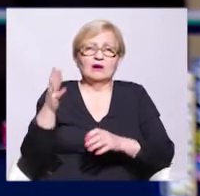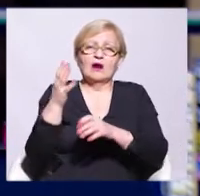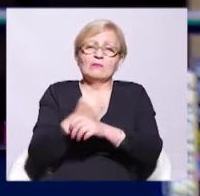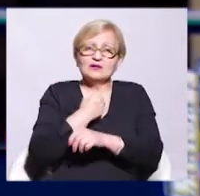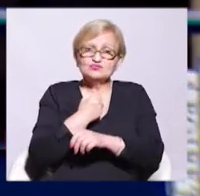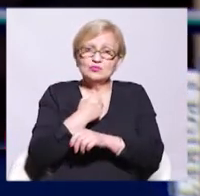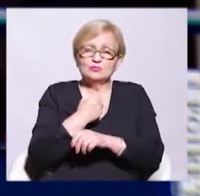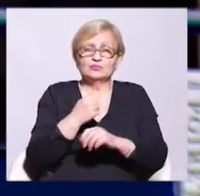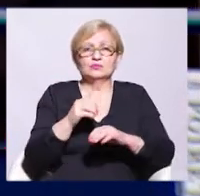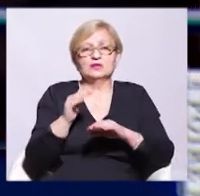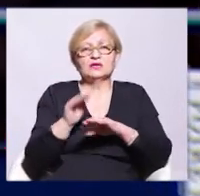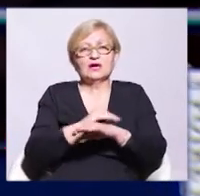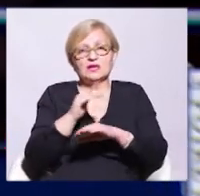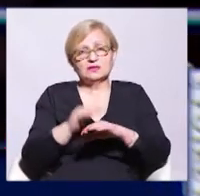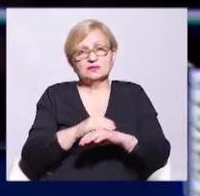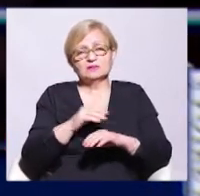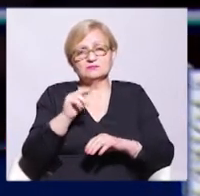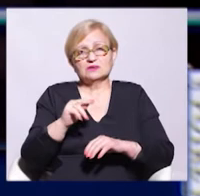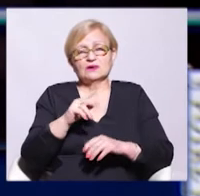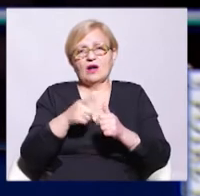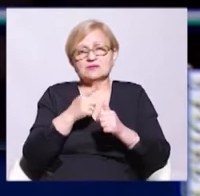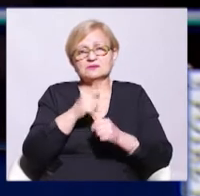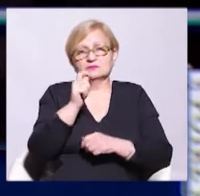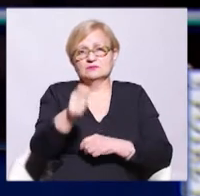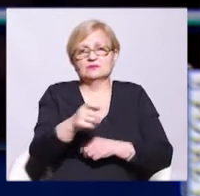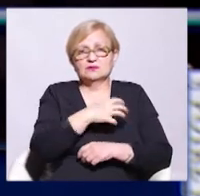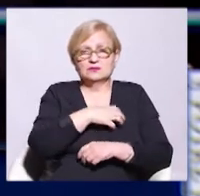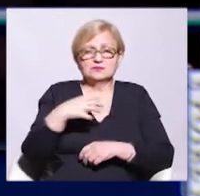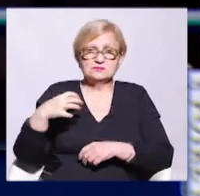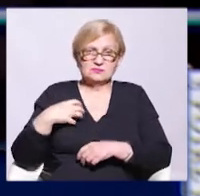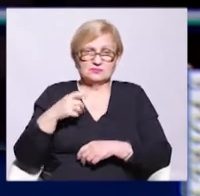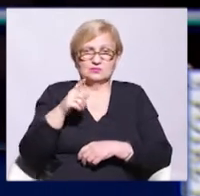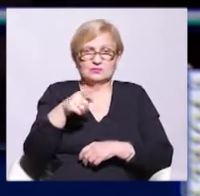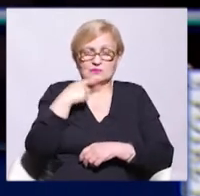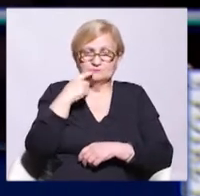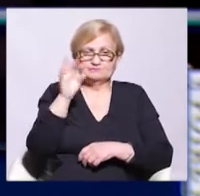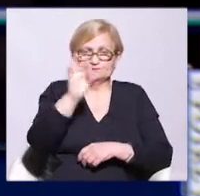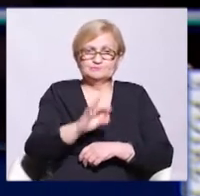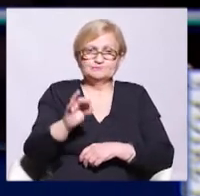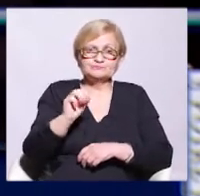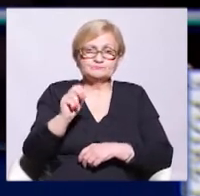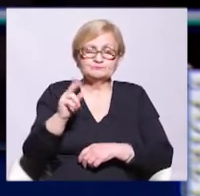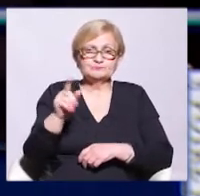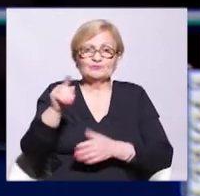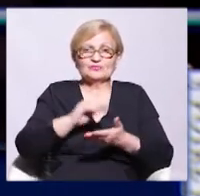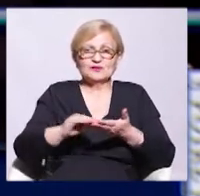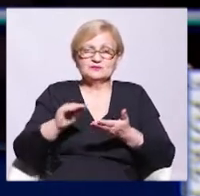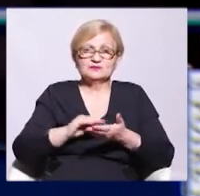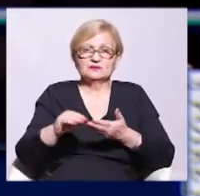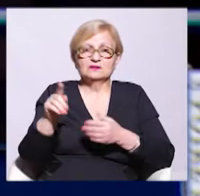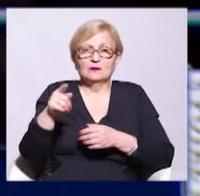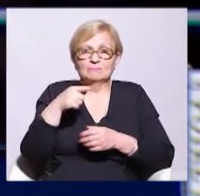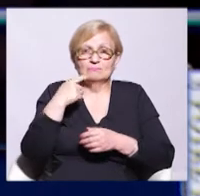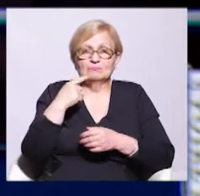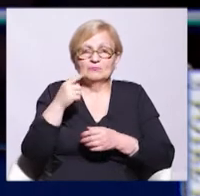Გამარჯვებული და კეთილმსახური, ასე ახასიათებენ ხოლმე მეფეებს ისტორიკოსები, რაც აკაკი წერეთელსაც გზას უხსნის,